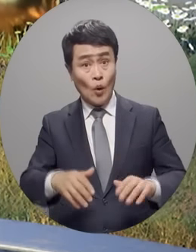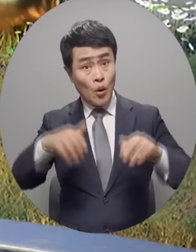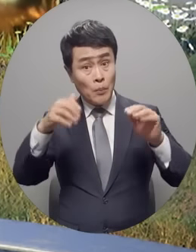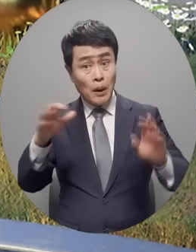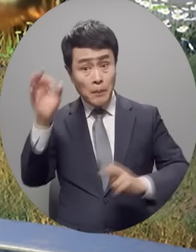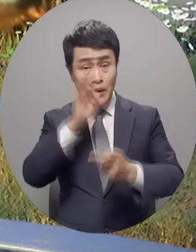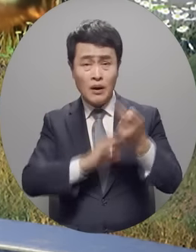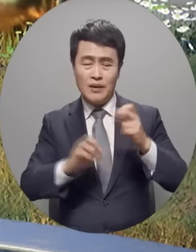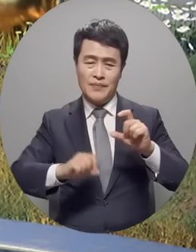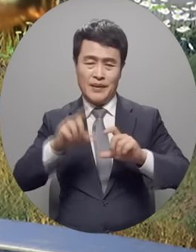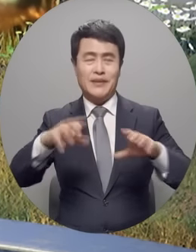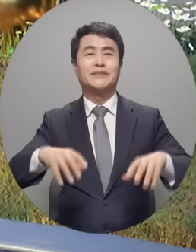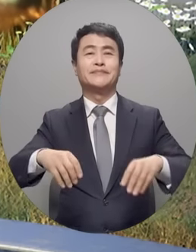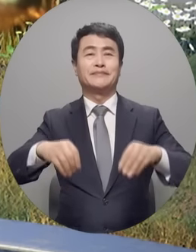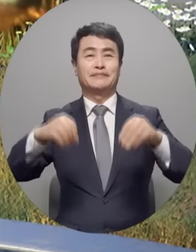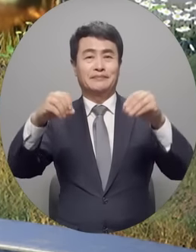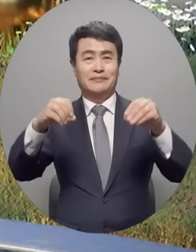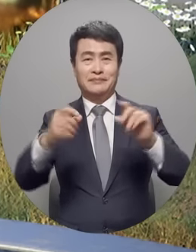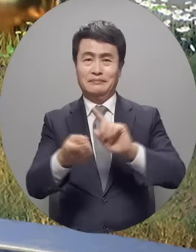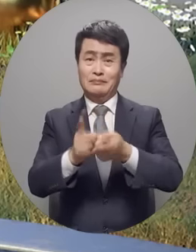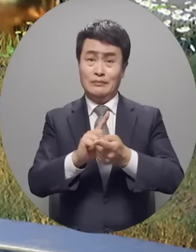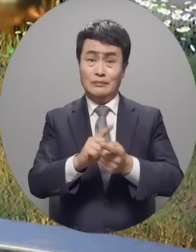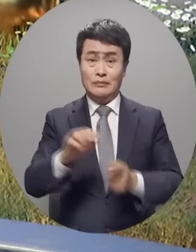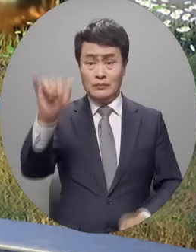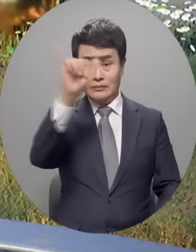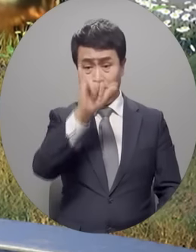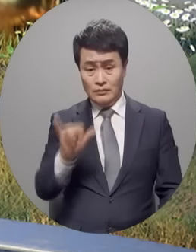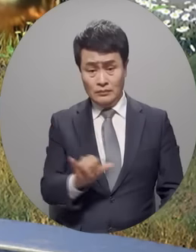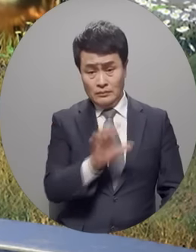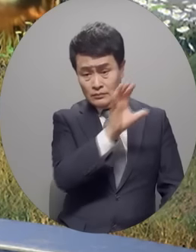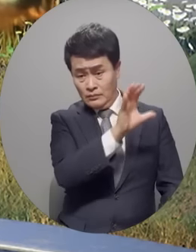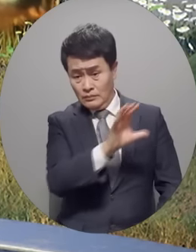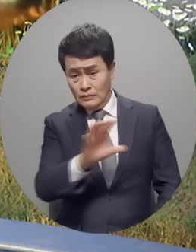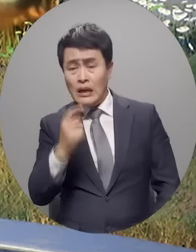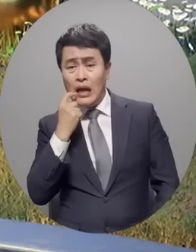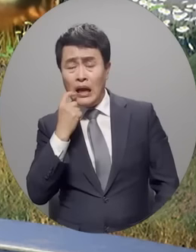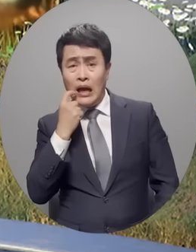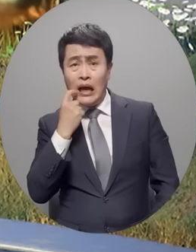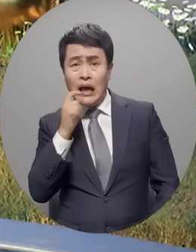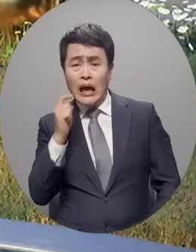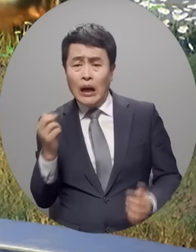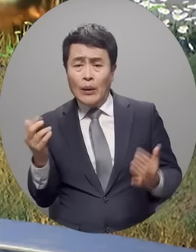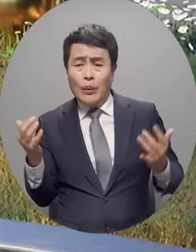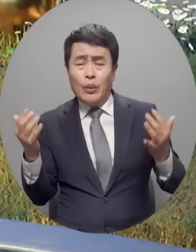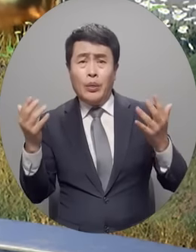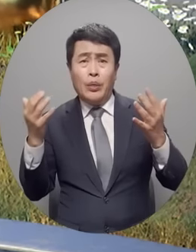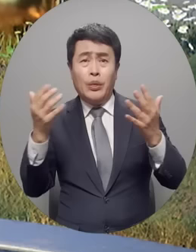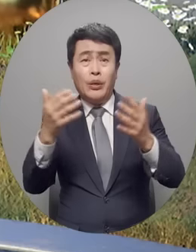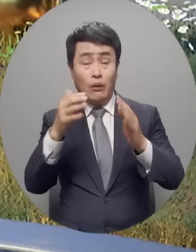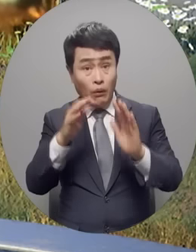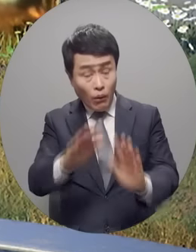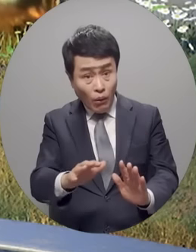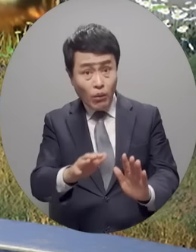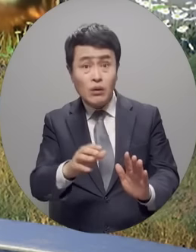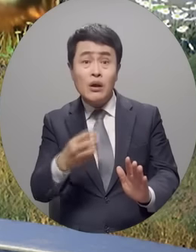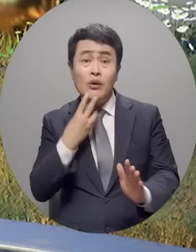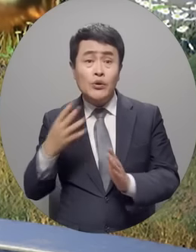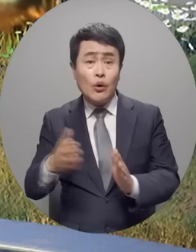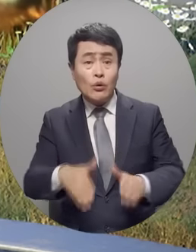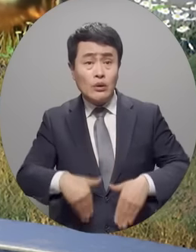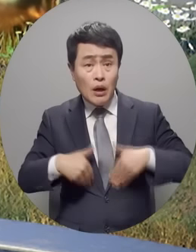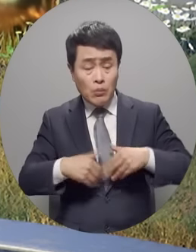밤사이 대부분 잦아들겠지만 대신 중부 내륙을 중심으로 안개가 자욱하게 만들어지겠고요. 여기에 경기 남부 등 서쪽